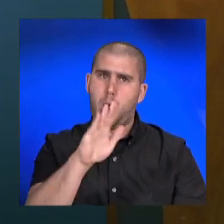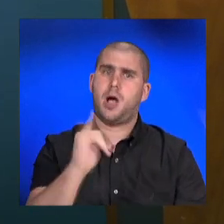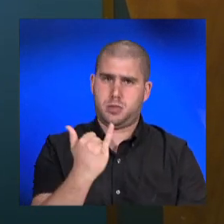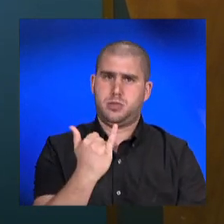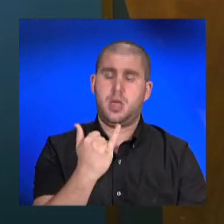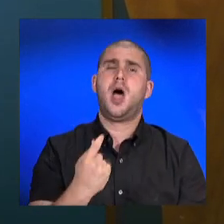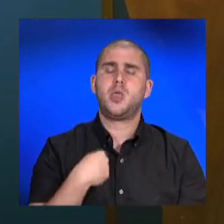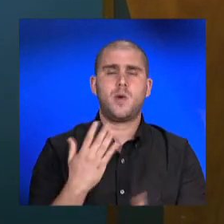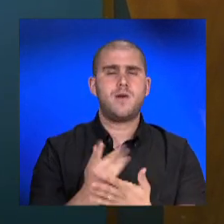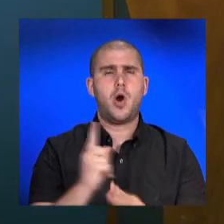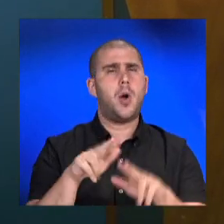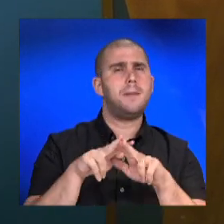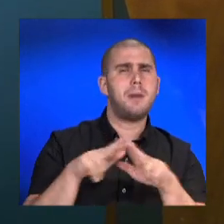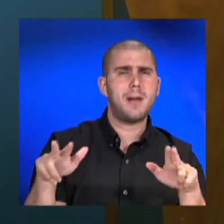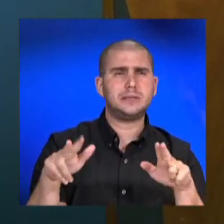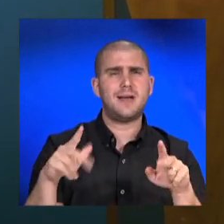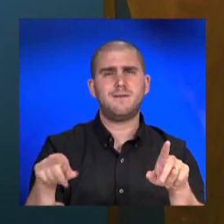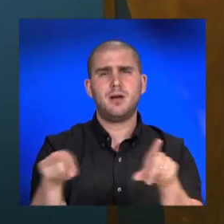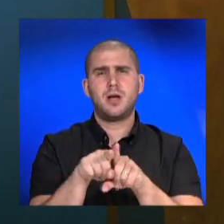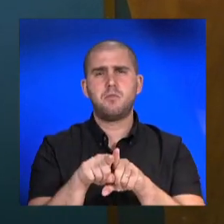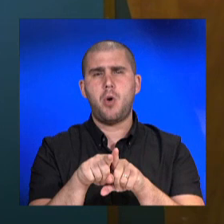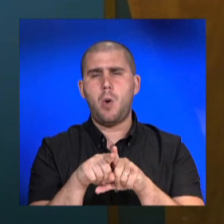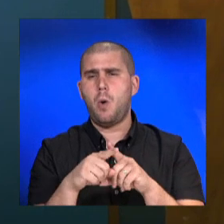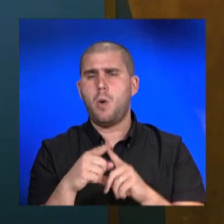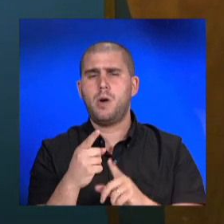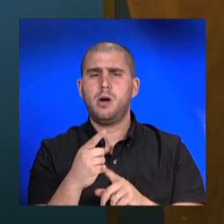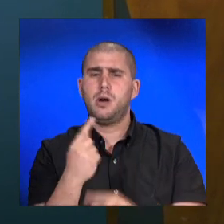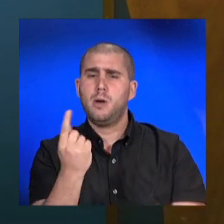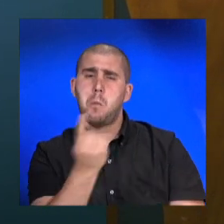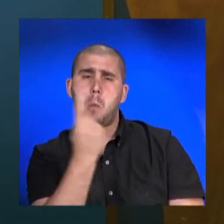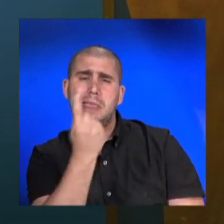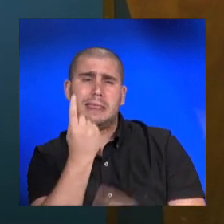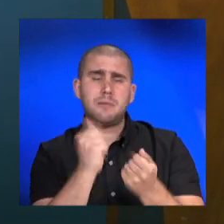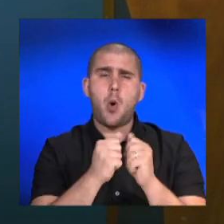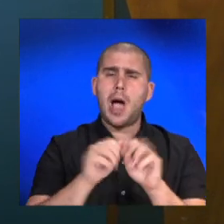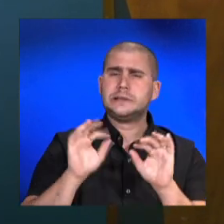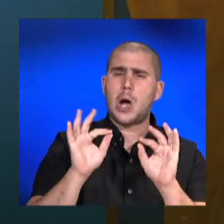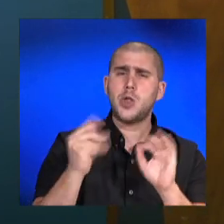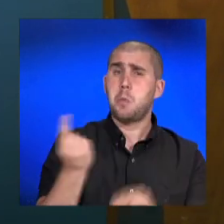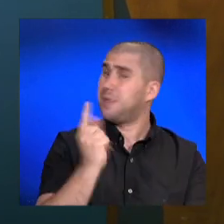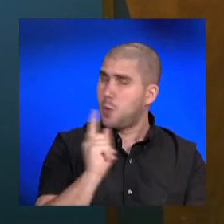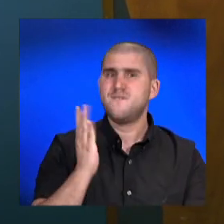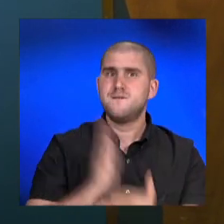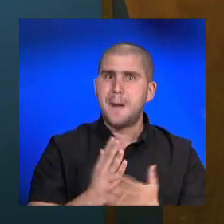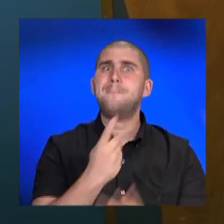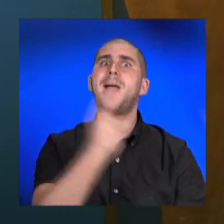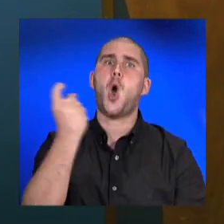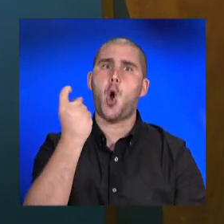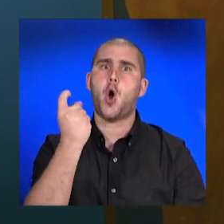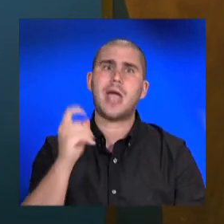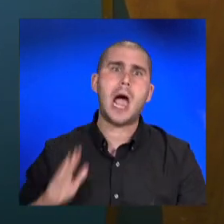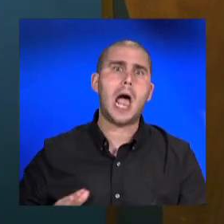נמצאים במצב הזה של כמה בודדים או כמה עשרות, אנחנו כבר בכמה מאות, וזה מטפס